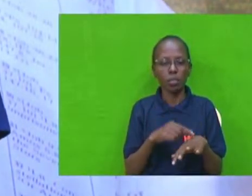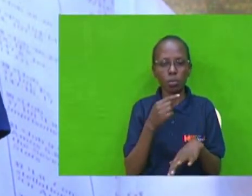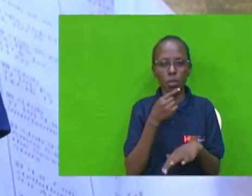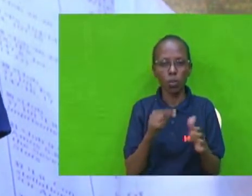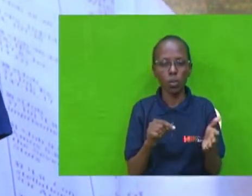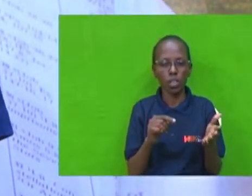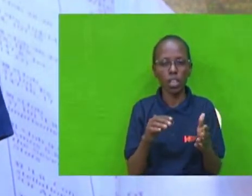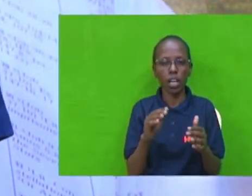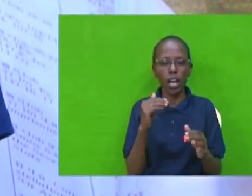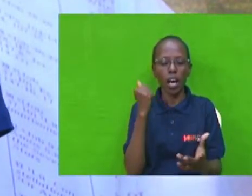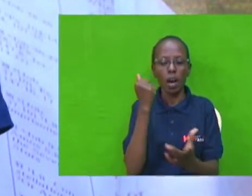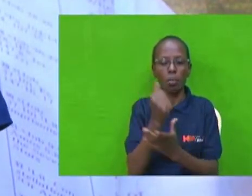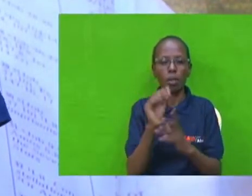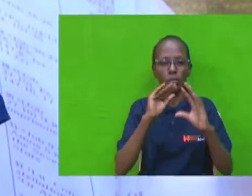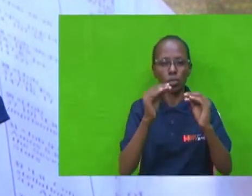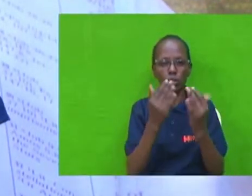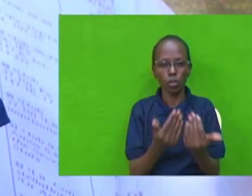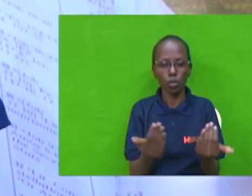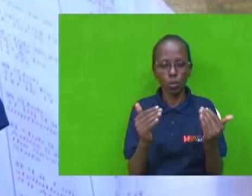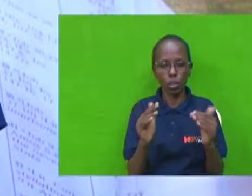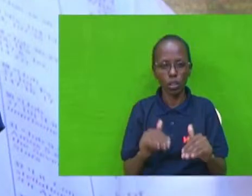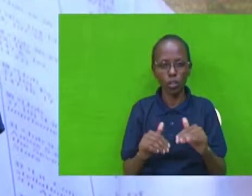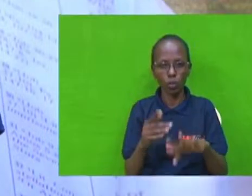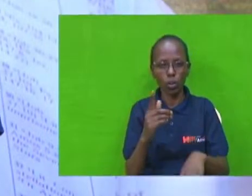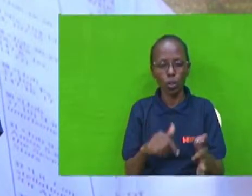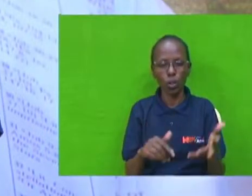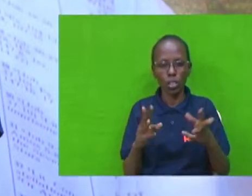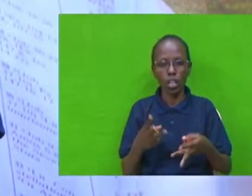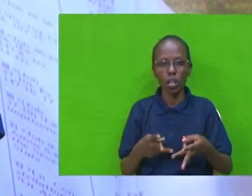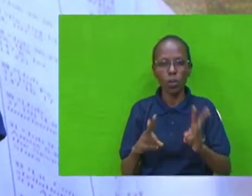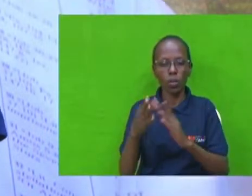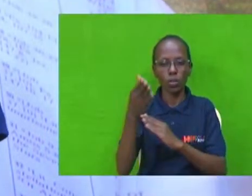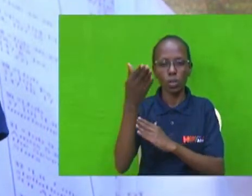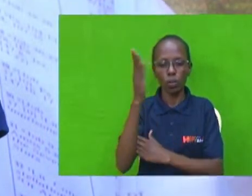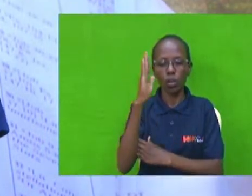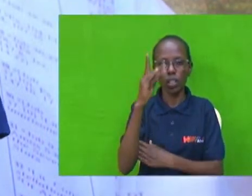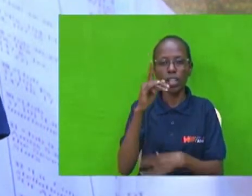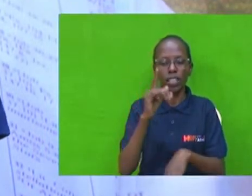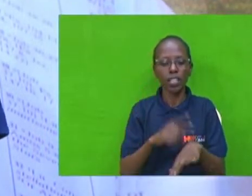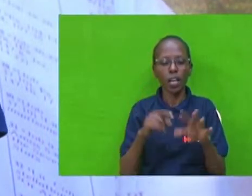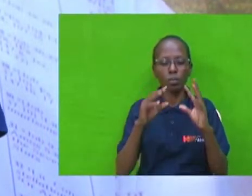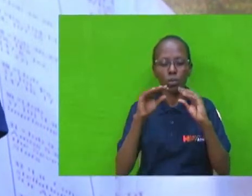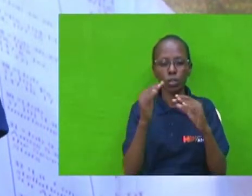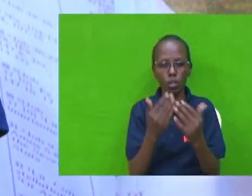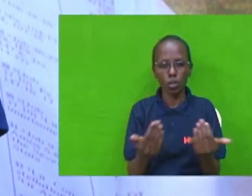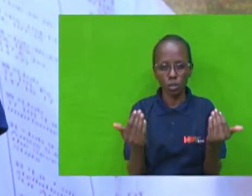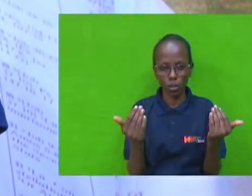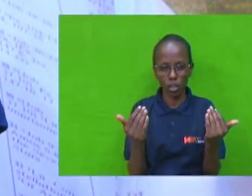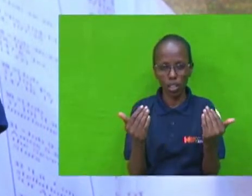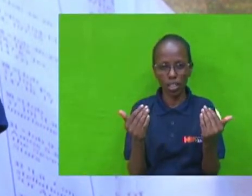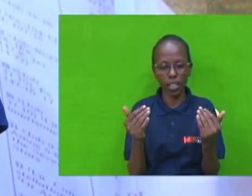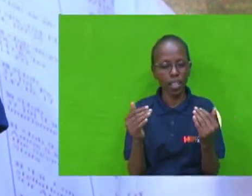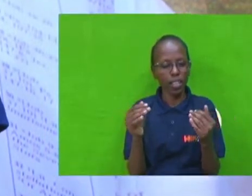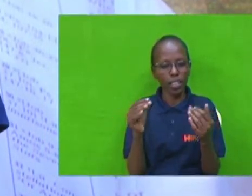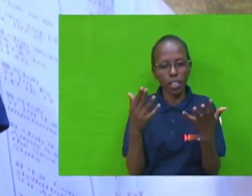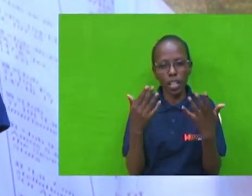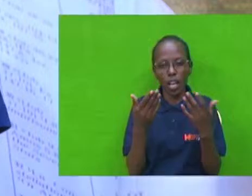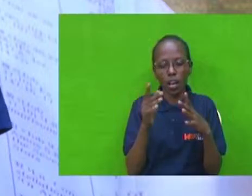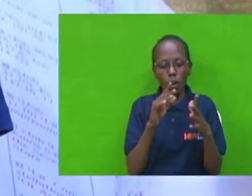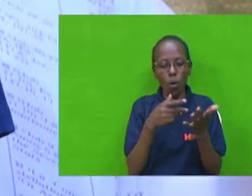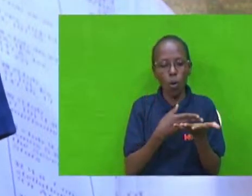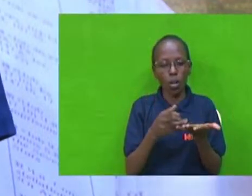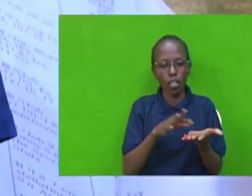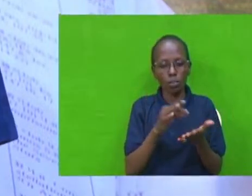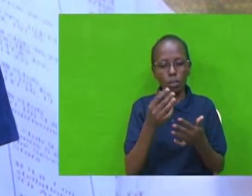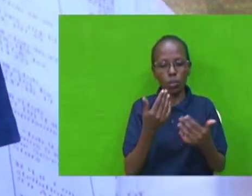aliwafunza watoto wake kwenda katika njia za nani? Za Mungu. Kwa hiyo ukimfunza mtoto utakuwa na kazi. Kwa hiyo roho wa Mungu atakuwa na fursa ya kuingia katika watoto